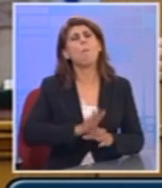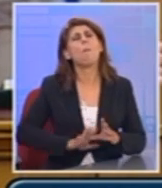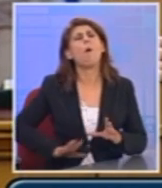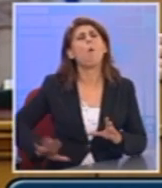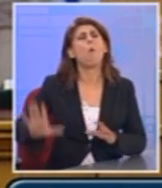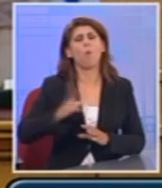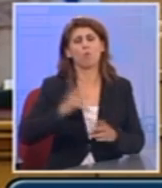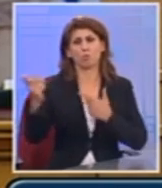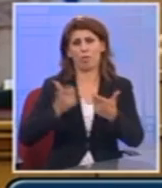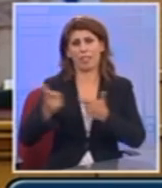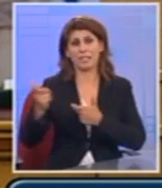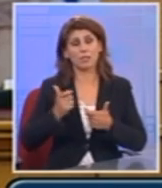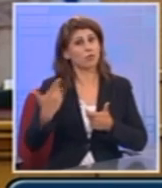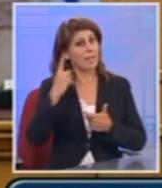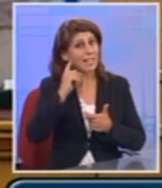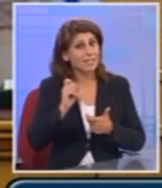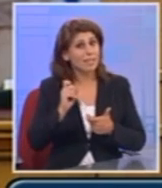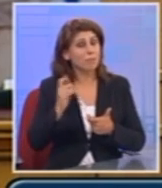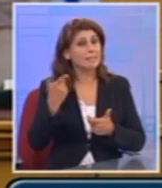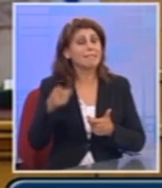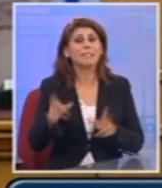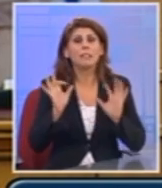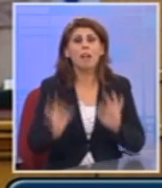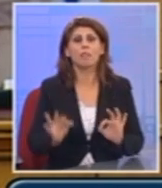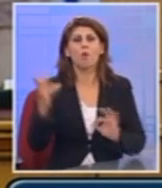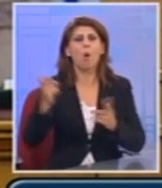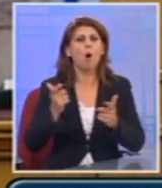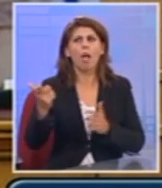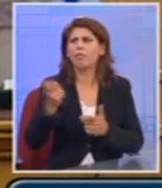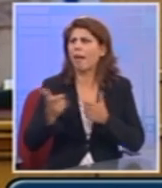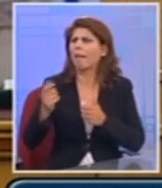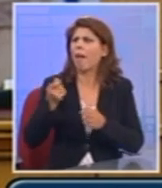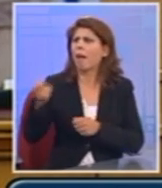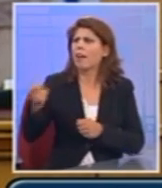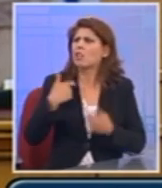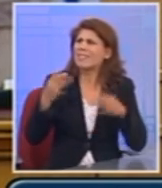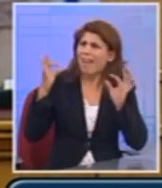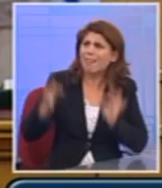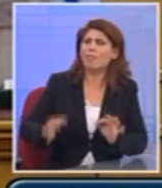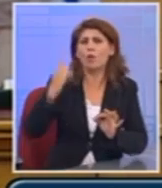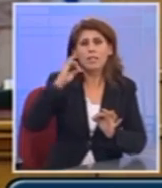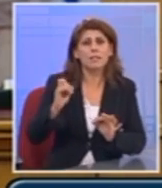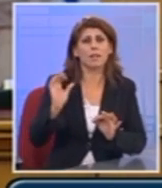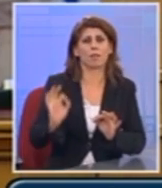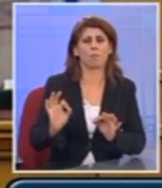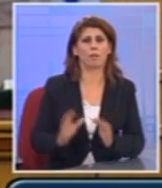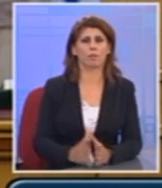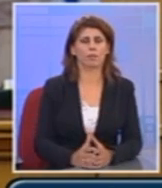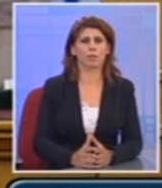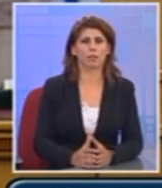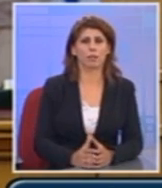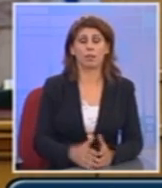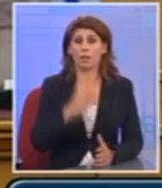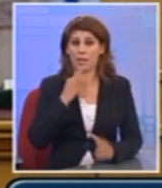πιστωτές ώστε να ξέρουμε περί τίνος πρόκειται έτσι λοιπόν